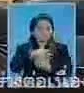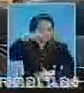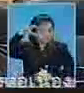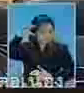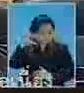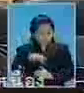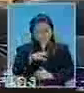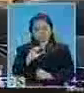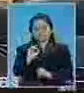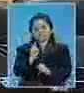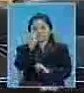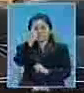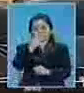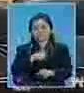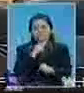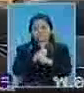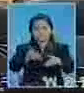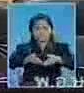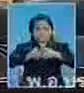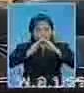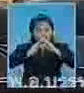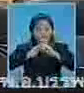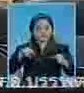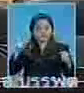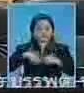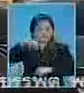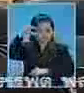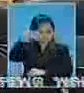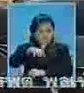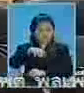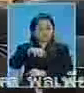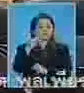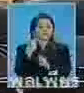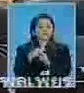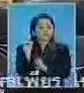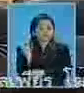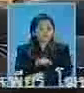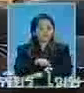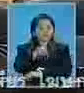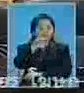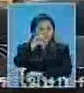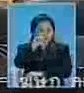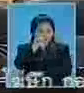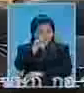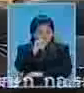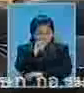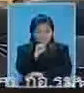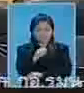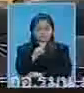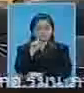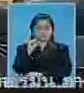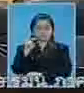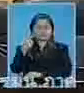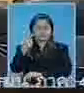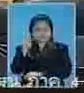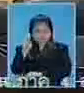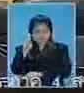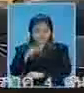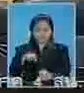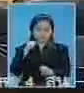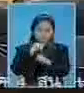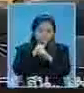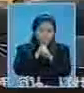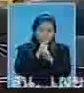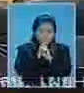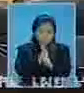ต้องมาตั้งสำนักงานใหม่ที่สสคหรือสำนักงานเศรษฐกิจการคลังเพื่อจะได้มีหน่วยงานราชการที่จะคอยติ